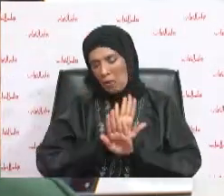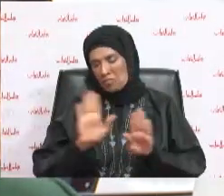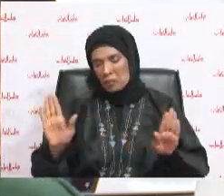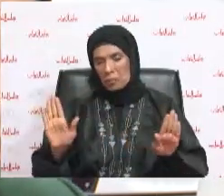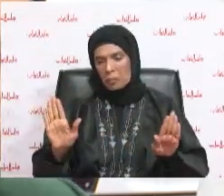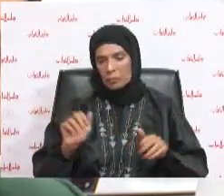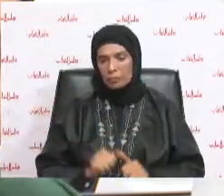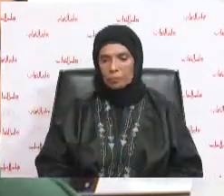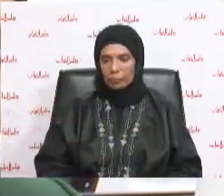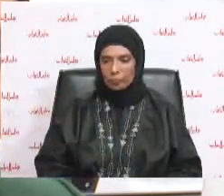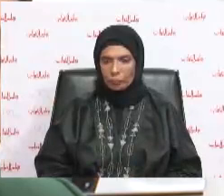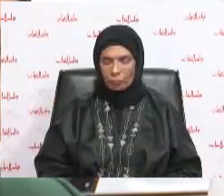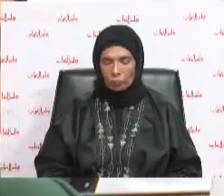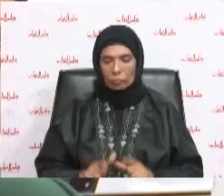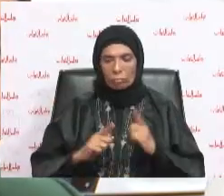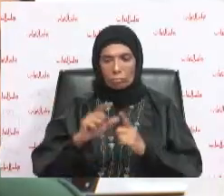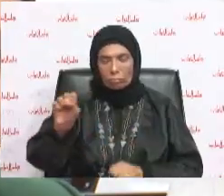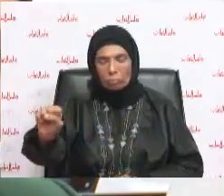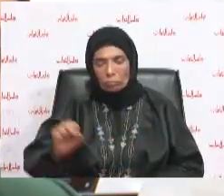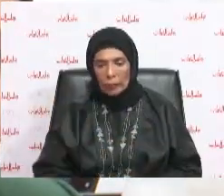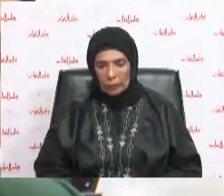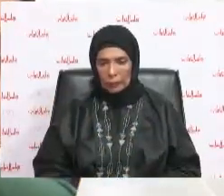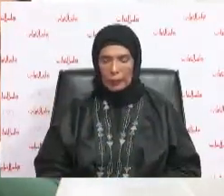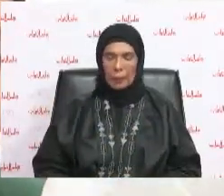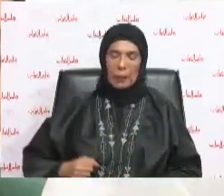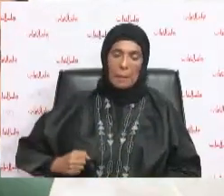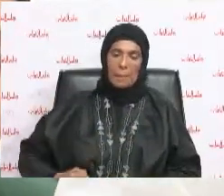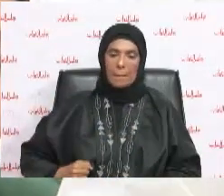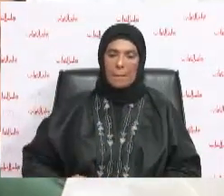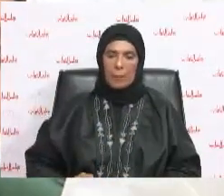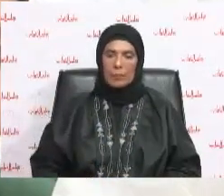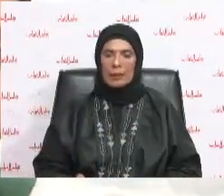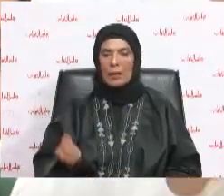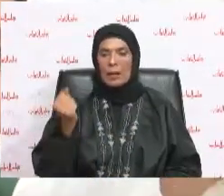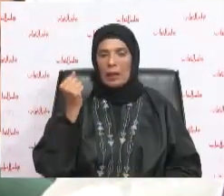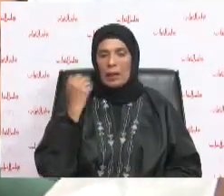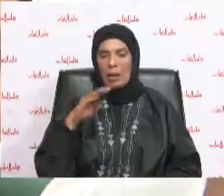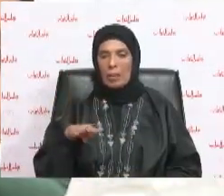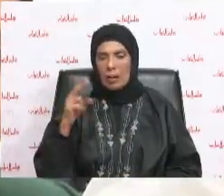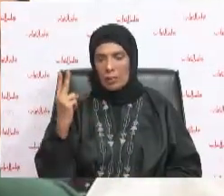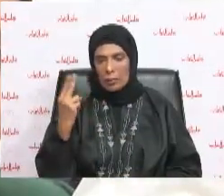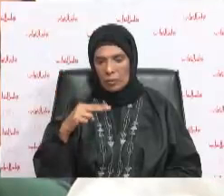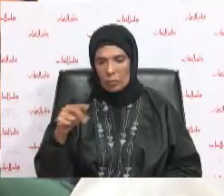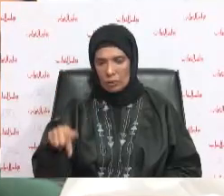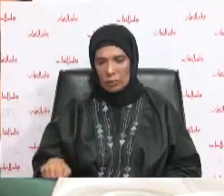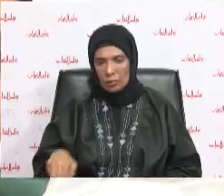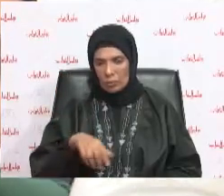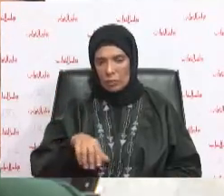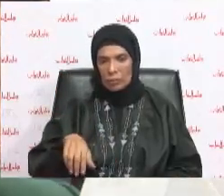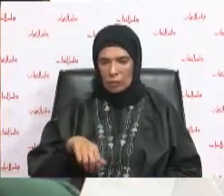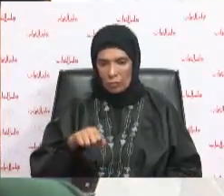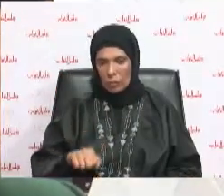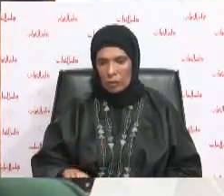مركزية. معالي الرئيس، كانت مملكة البحرين في عام 2022 ثاني أكبر بلد في الخليج يتعرض